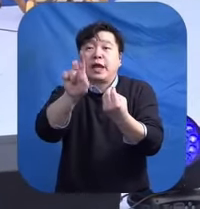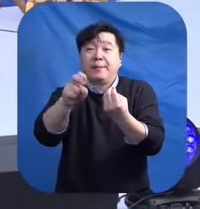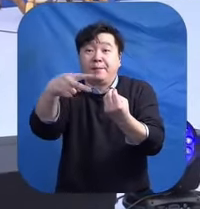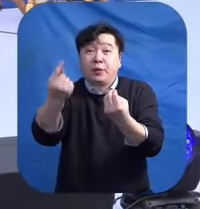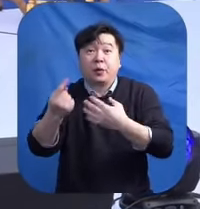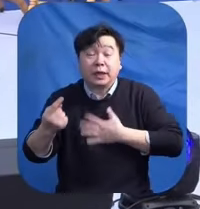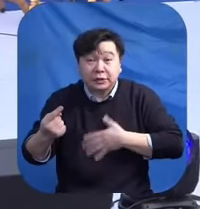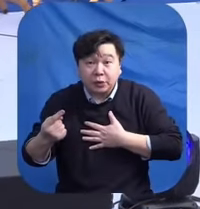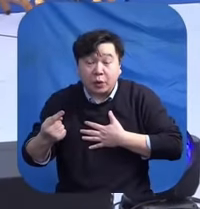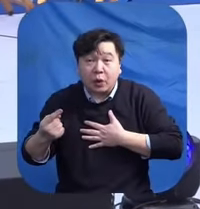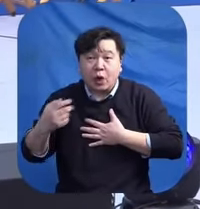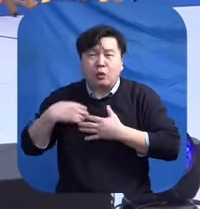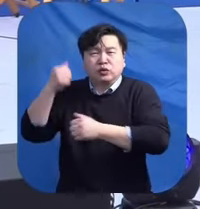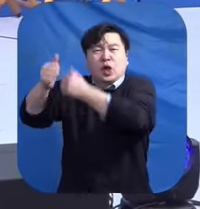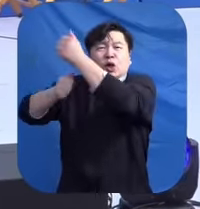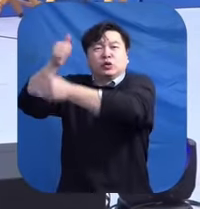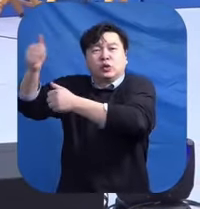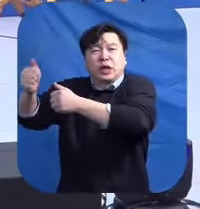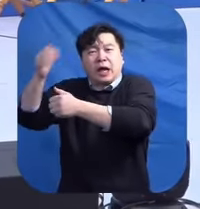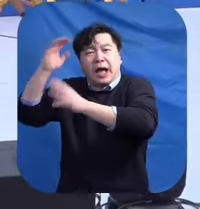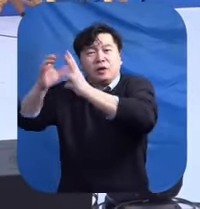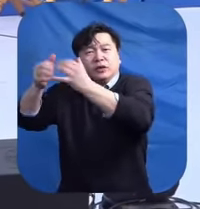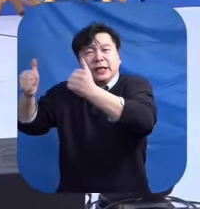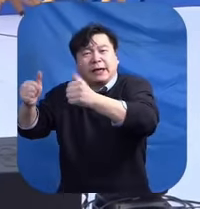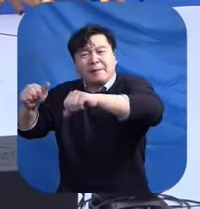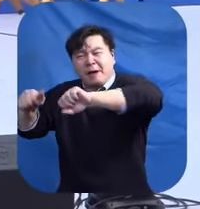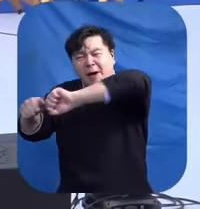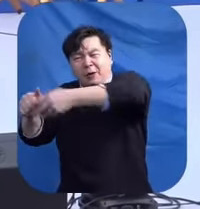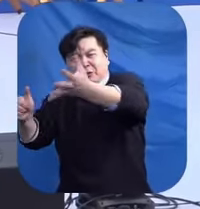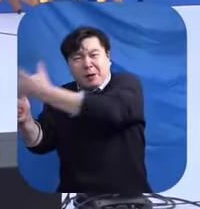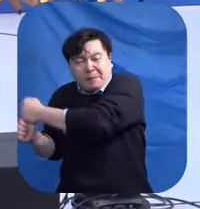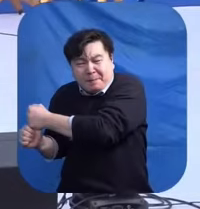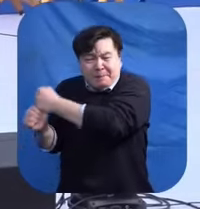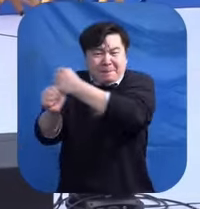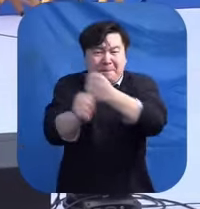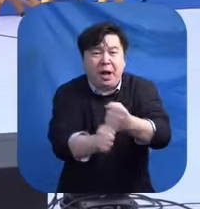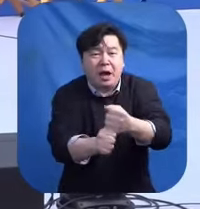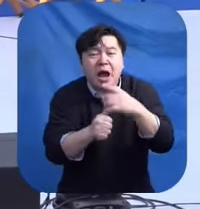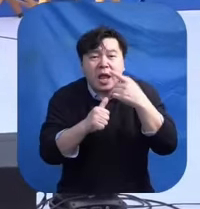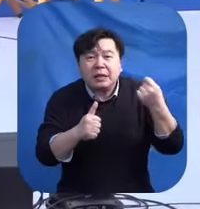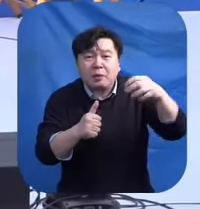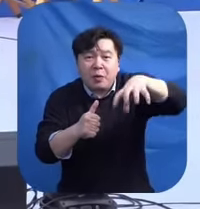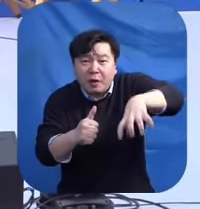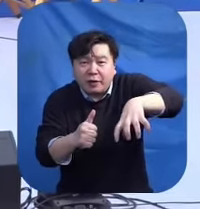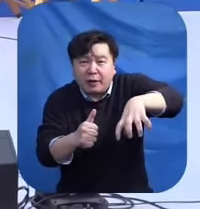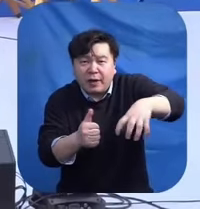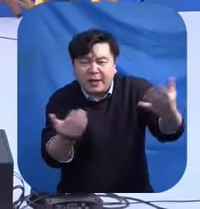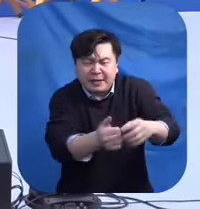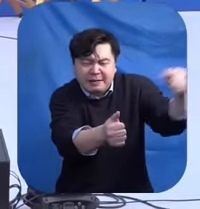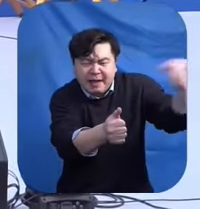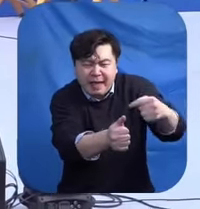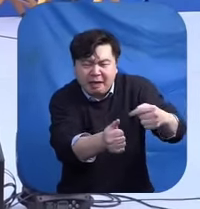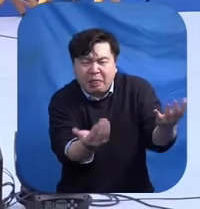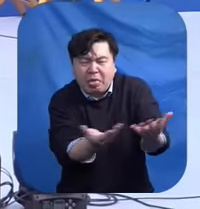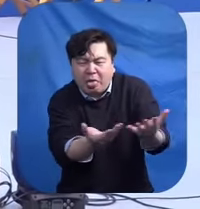우리 선조들이 조선인들이 강제 동원되어 강제 노역을 당한